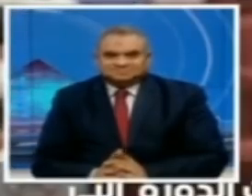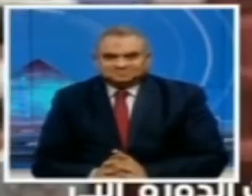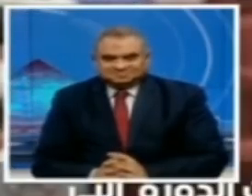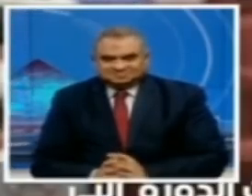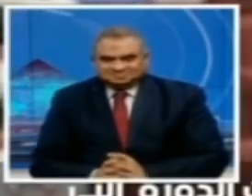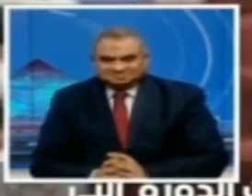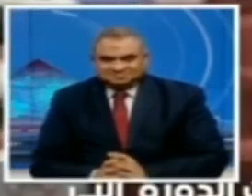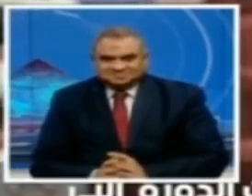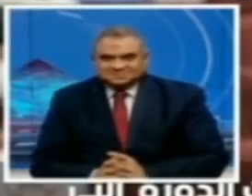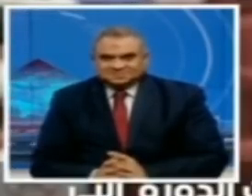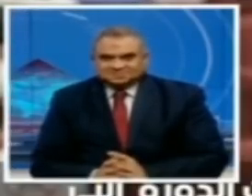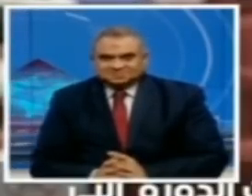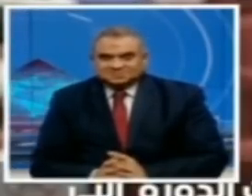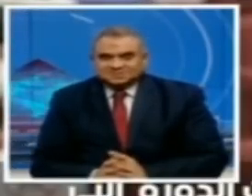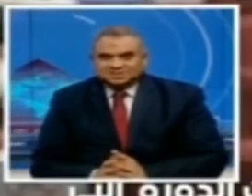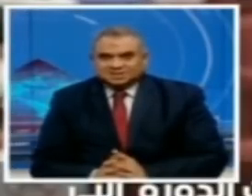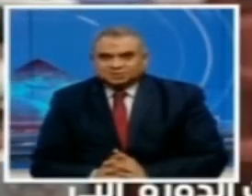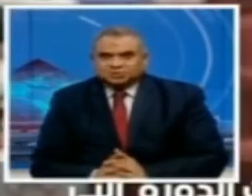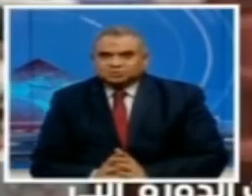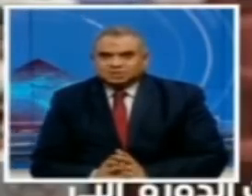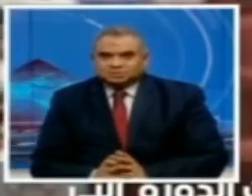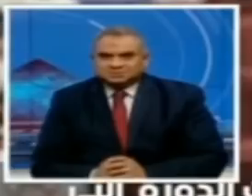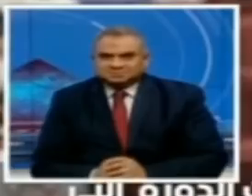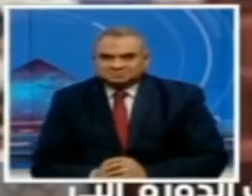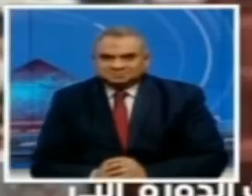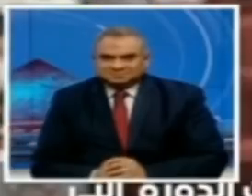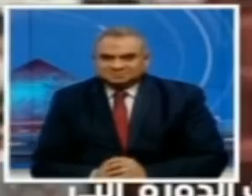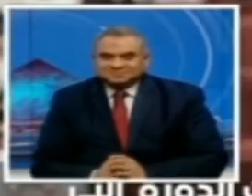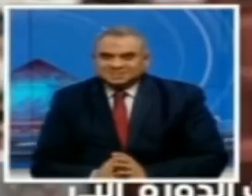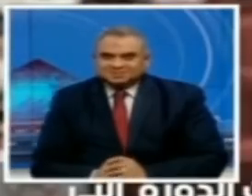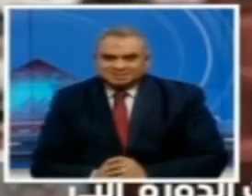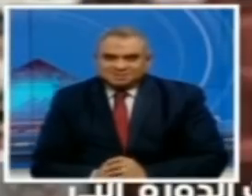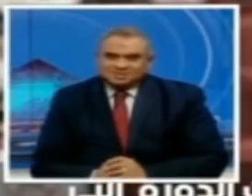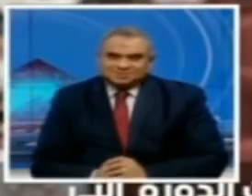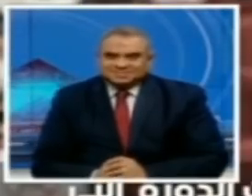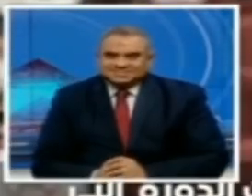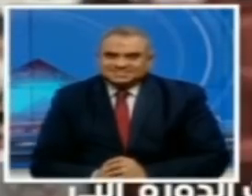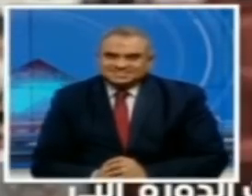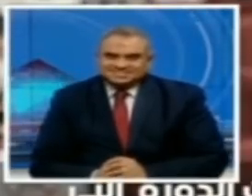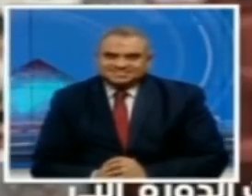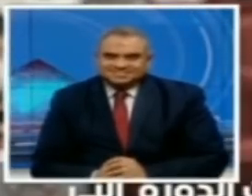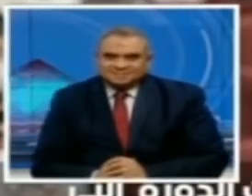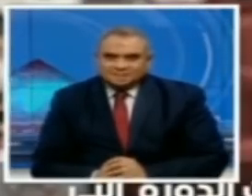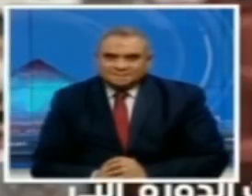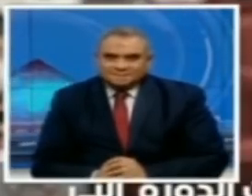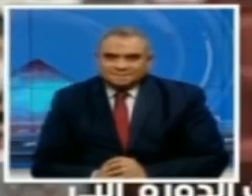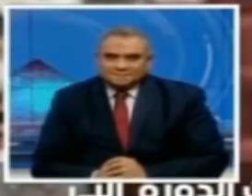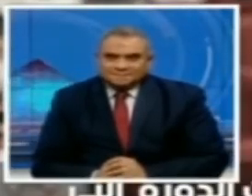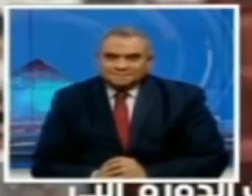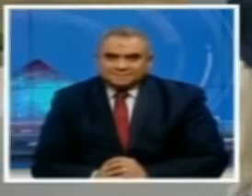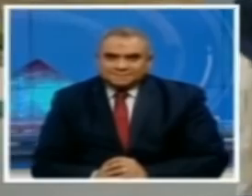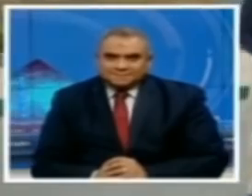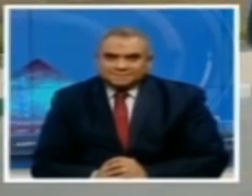переняли большой опыт работы по противодействию торговле людьми и нелегальной